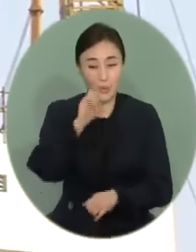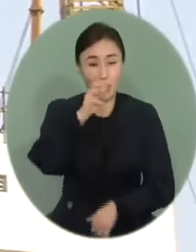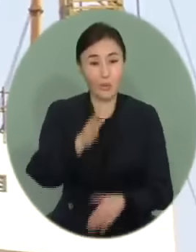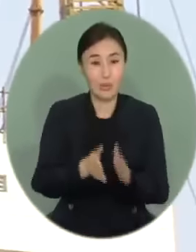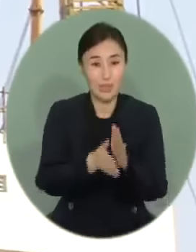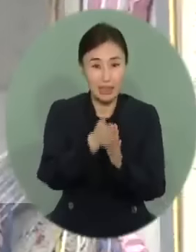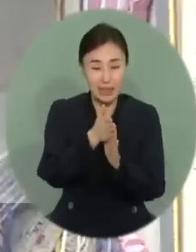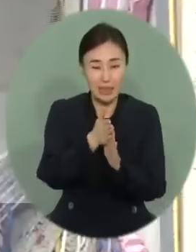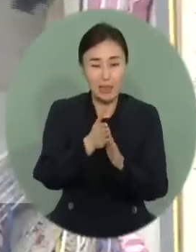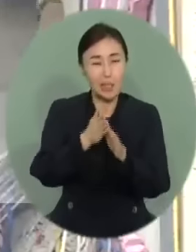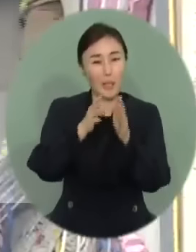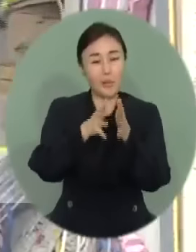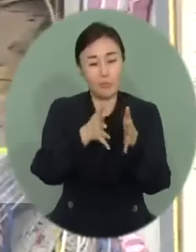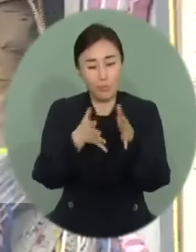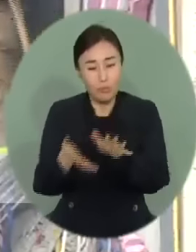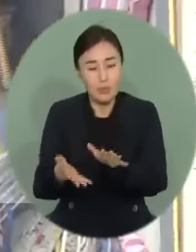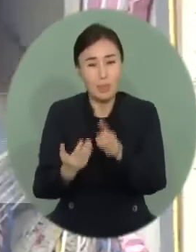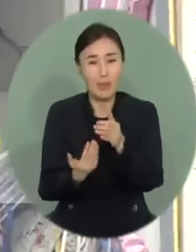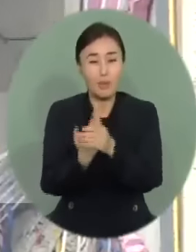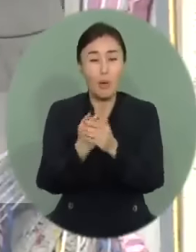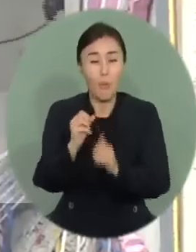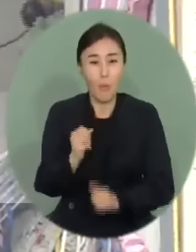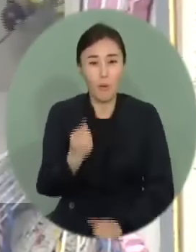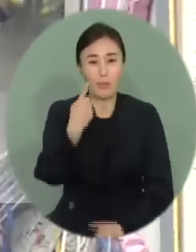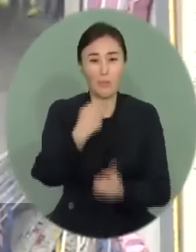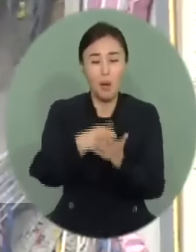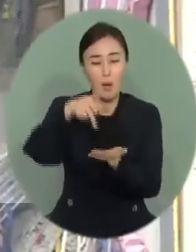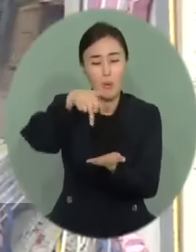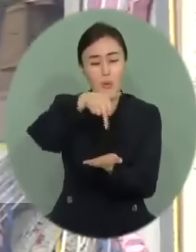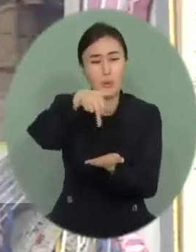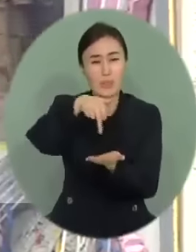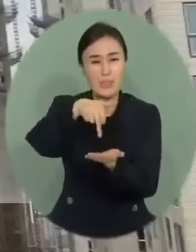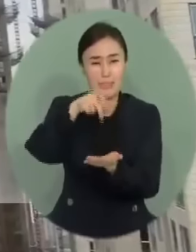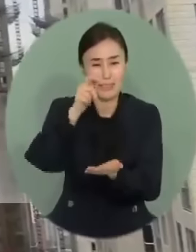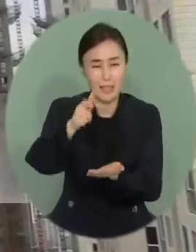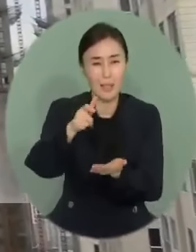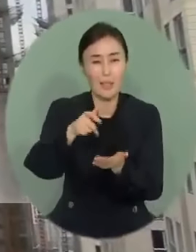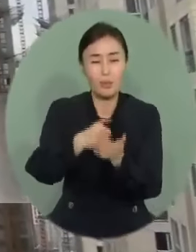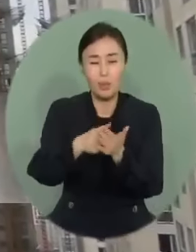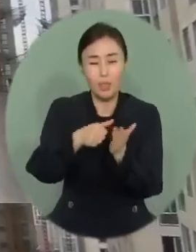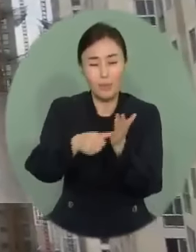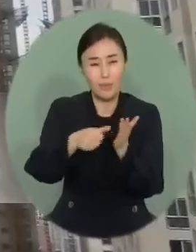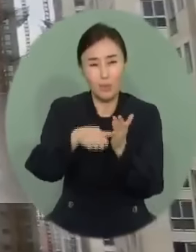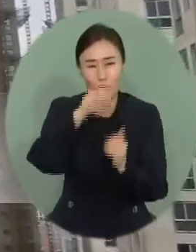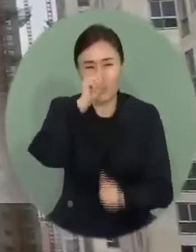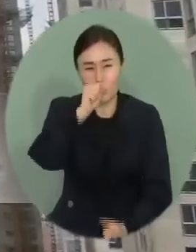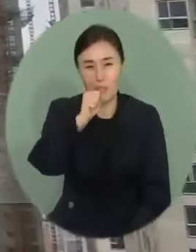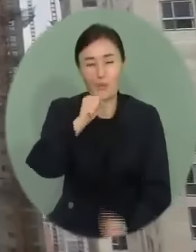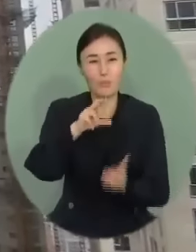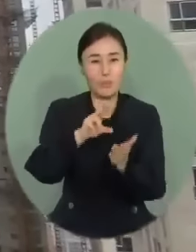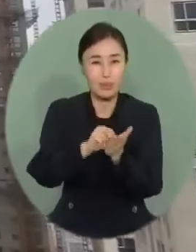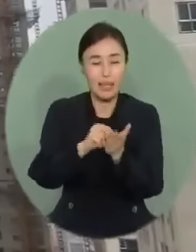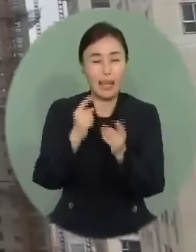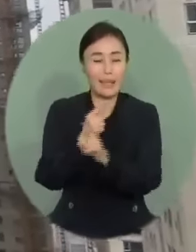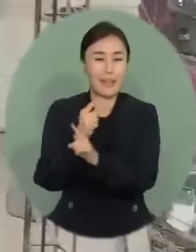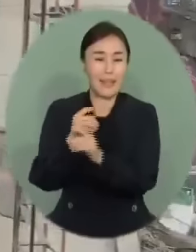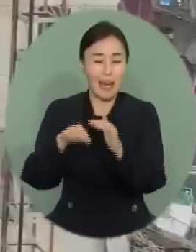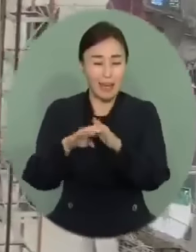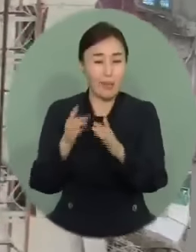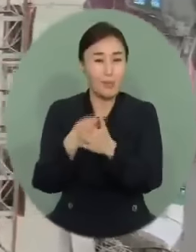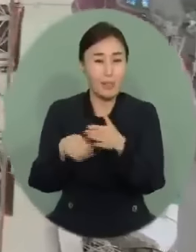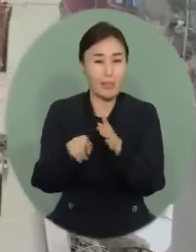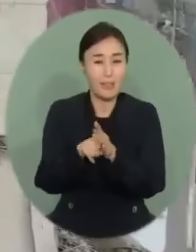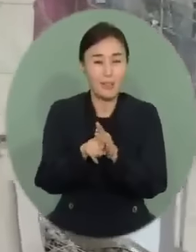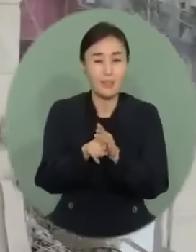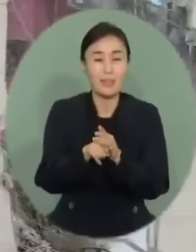해야된다는 의 참사의 원인 중 하나로 꼽힌 콘크리트 강도 문제와 품질 문제를 해결하기 위한 조례를 2022년 7월